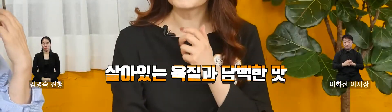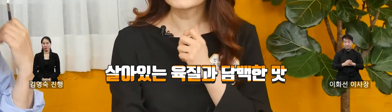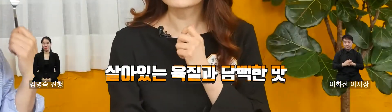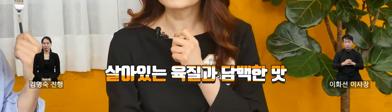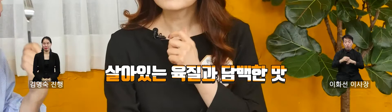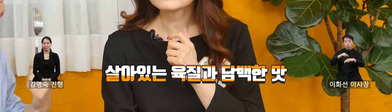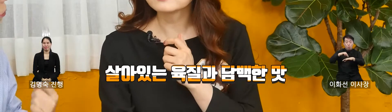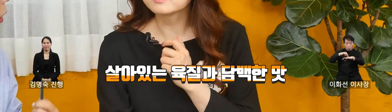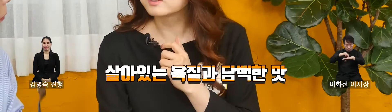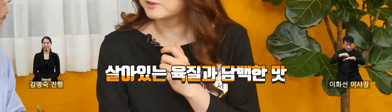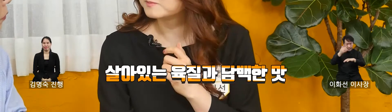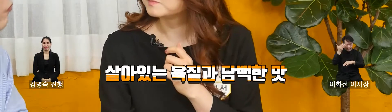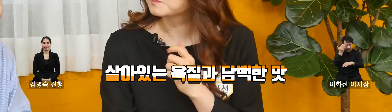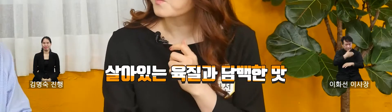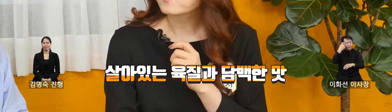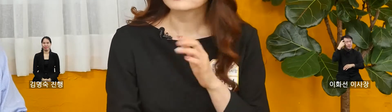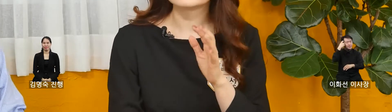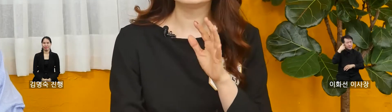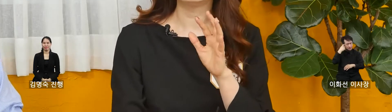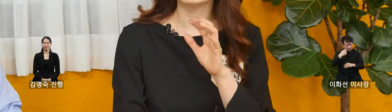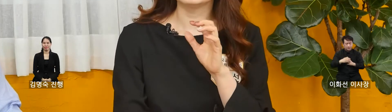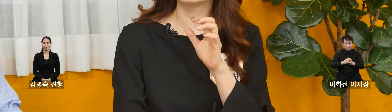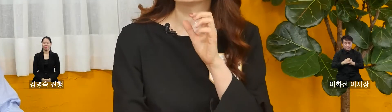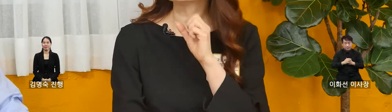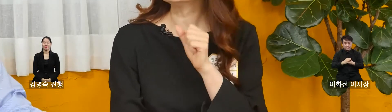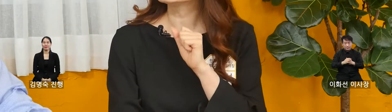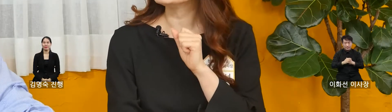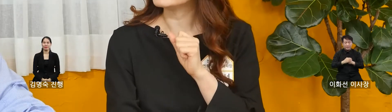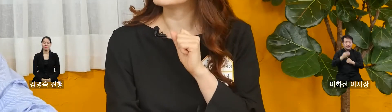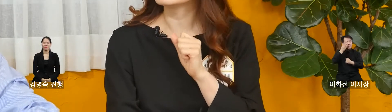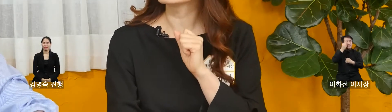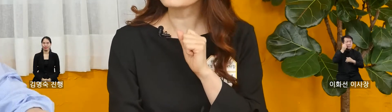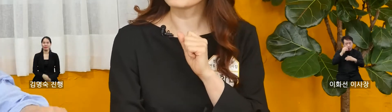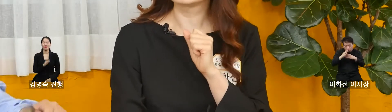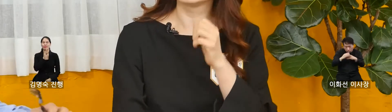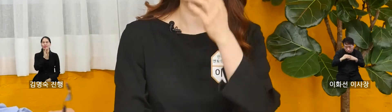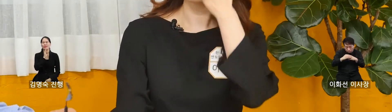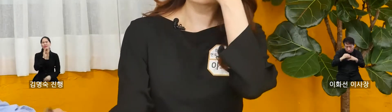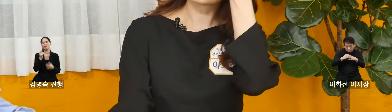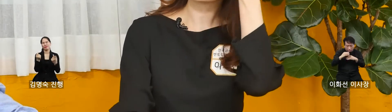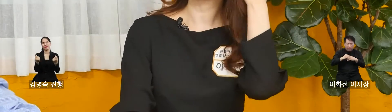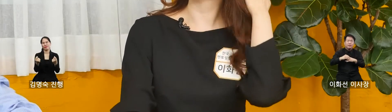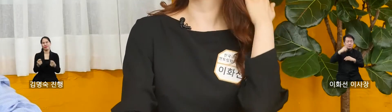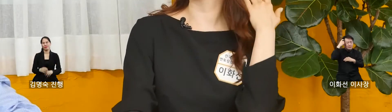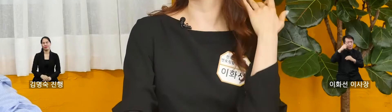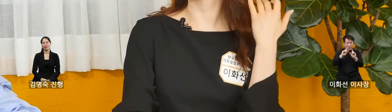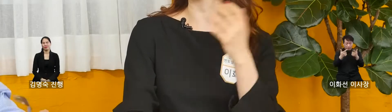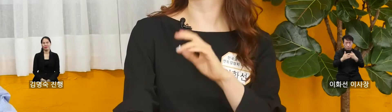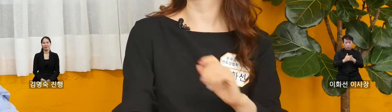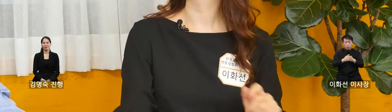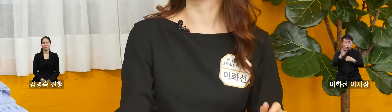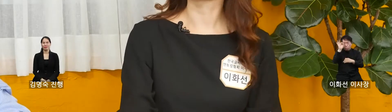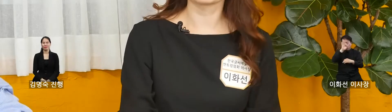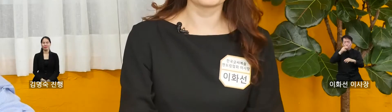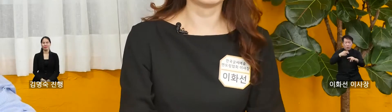고기가 담백하고 깨끗한 느낌. 기름에 쩔은 느낌이 안 나서. 돈가스 잘못